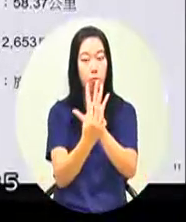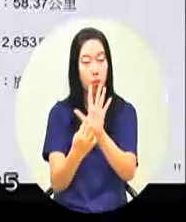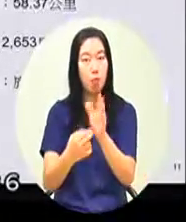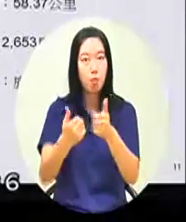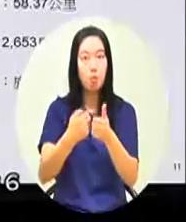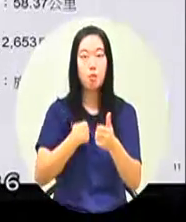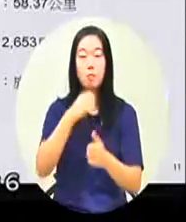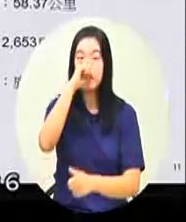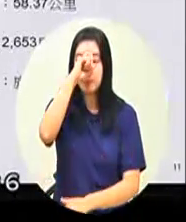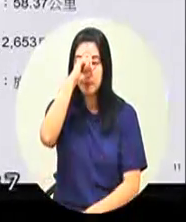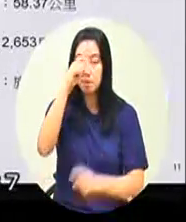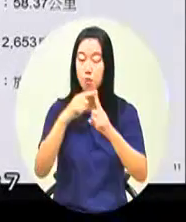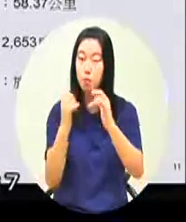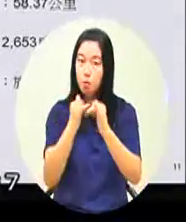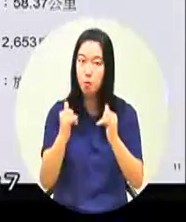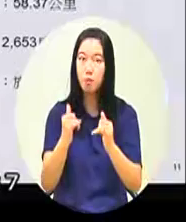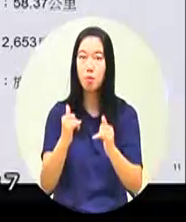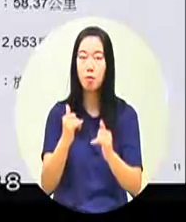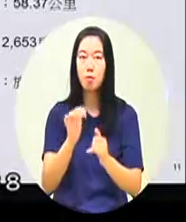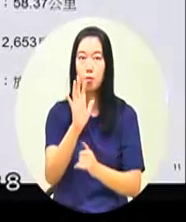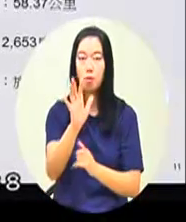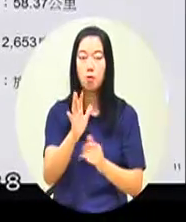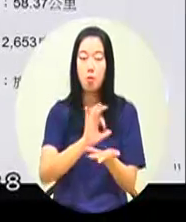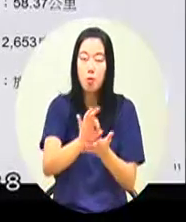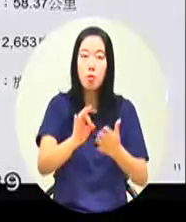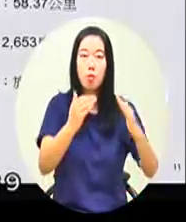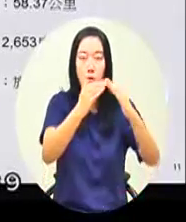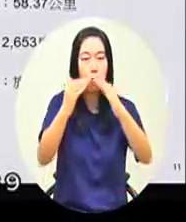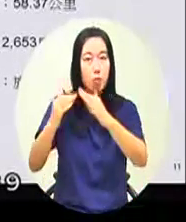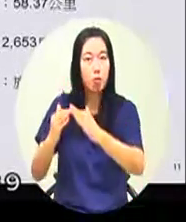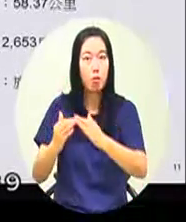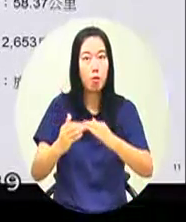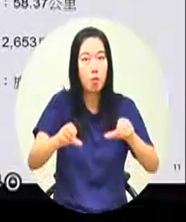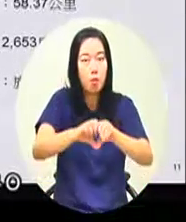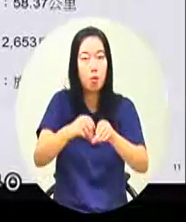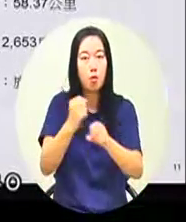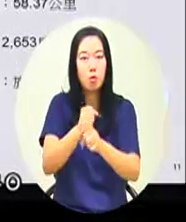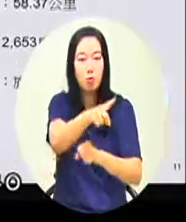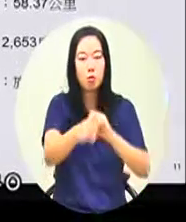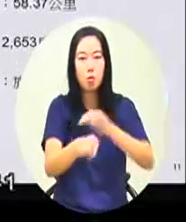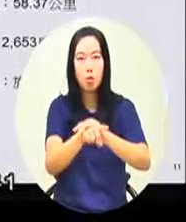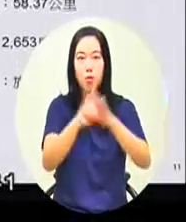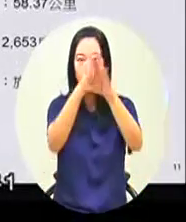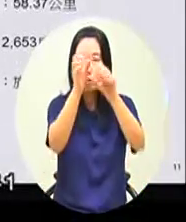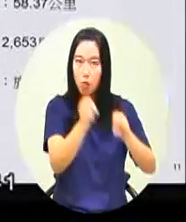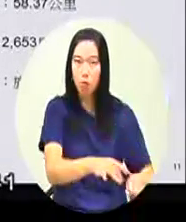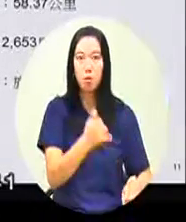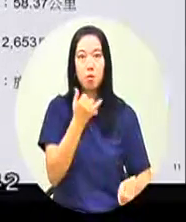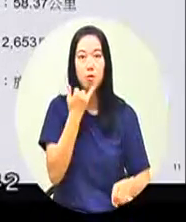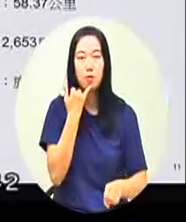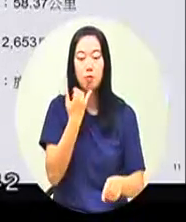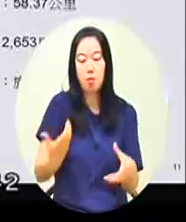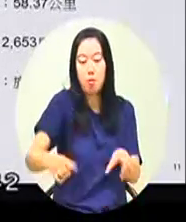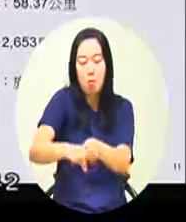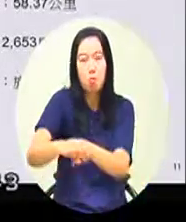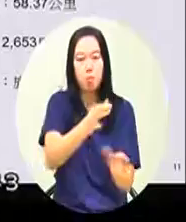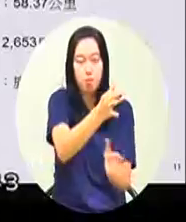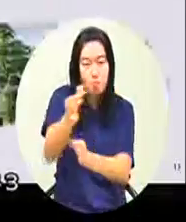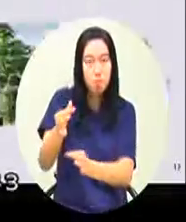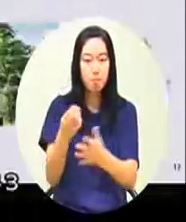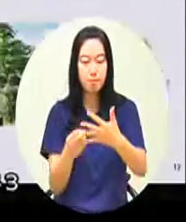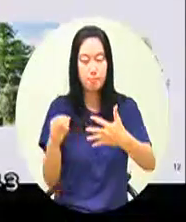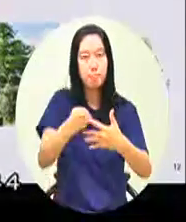众部分的一个用户接管能够做一些违建拆除，能够达成用户接管的普及率能够提升。下